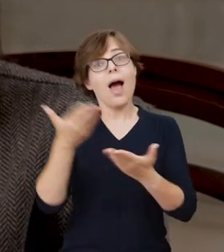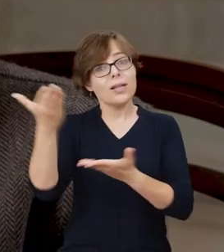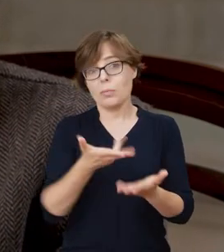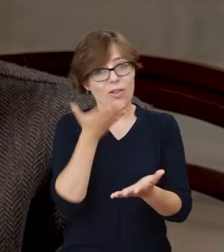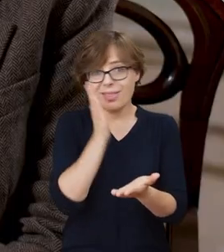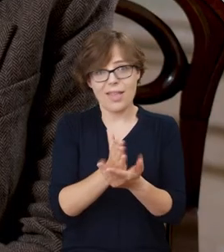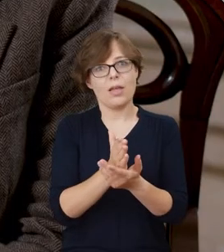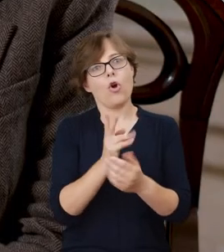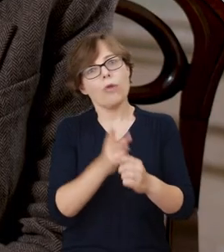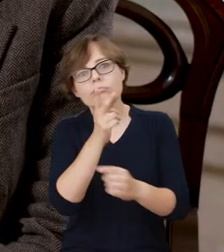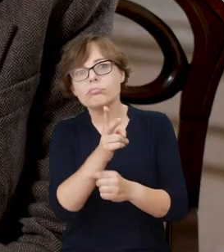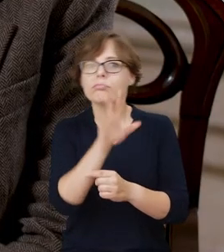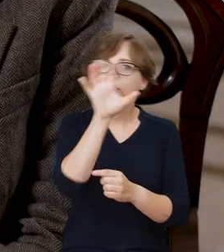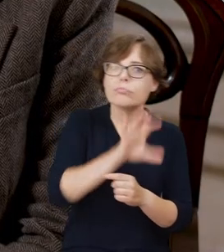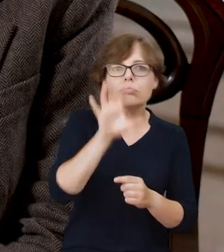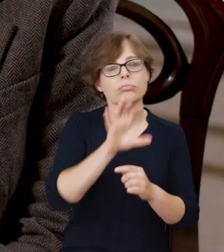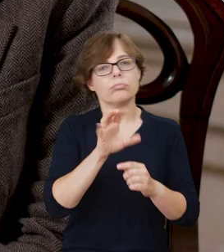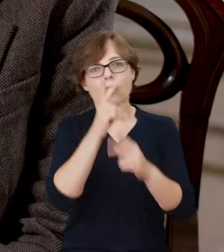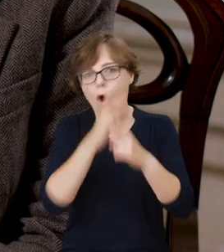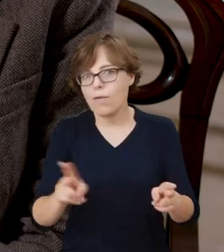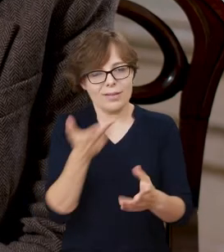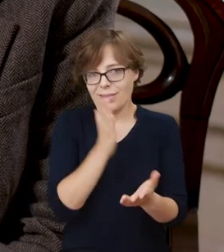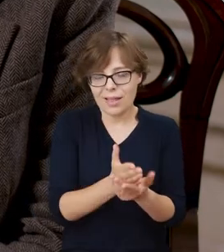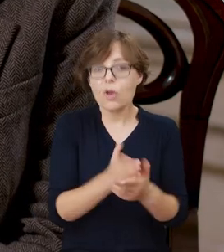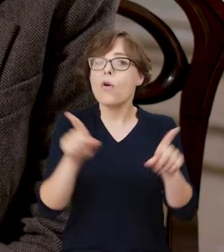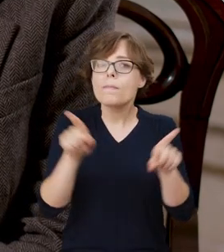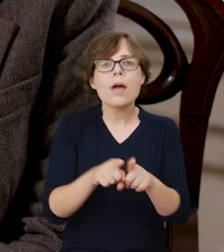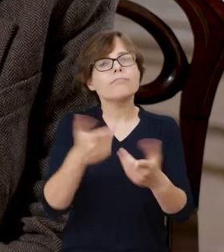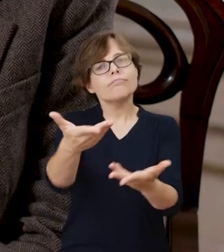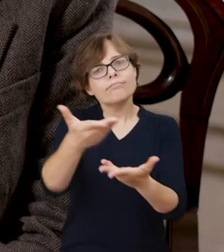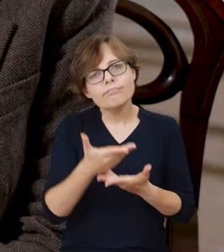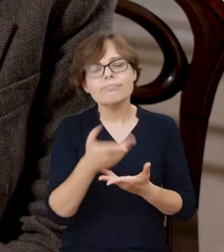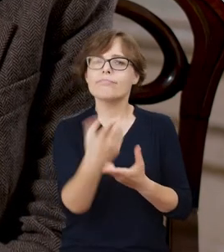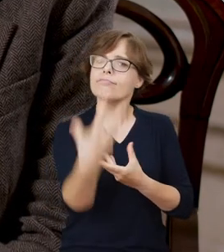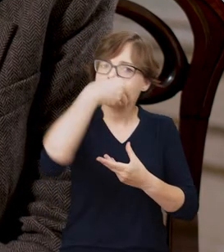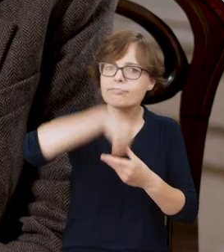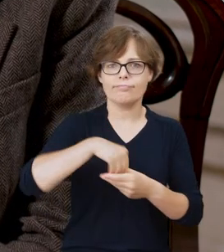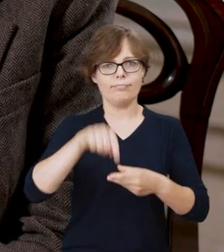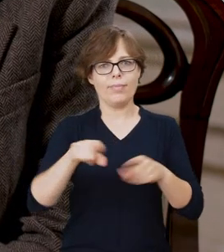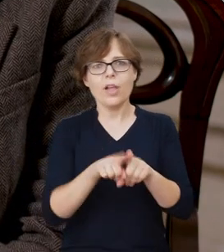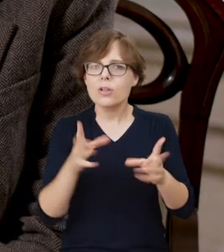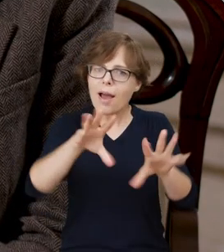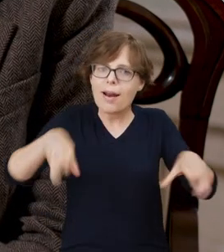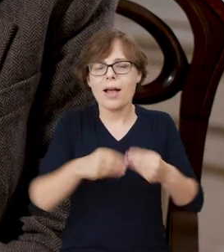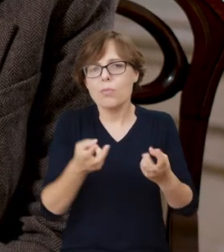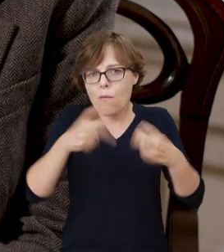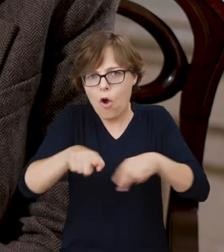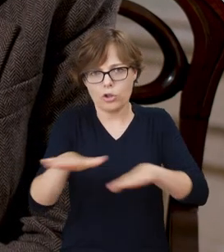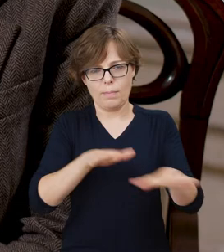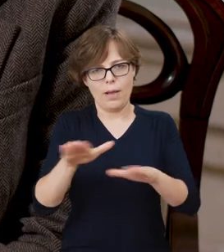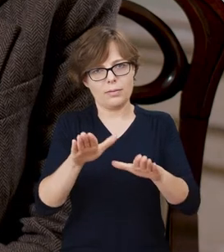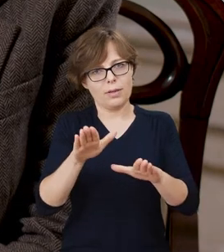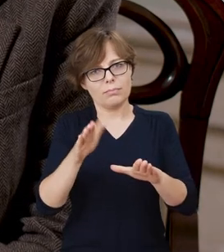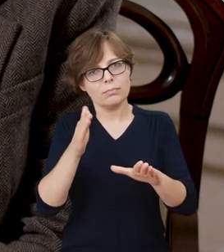odwiedzenia tego miejsca, do przestąpienia jego progów, ale także do tworzenia tego miejsca, kreowania go na nowo